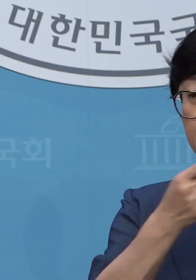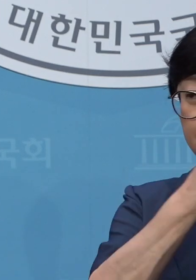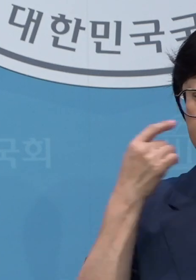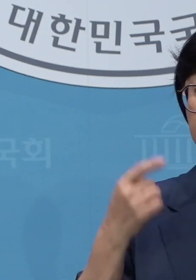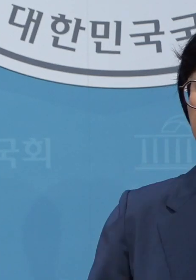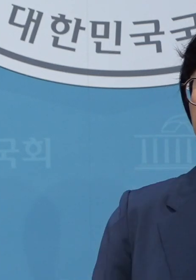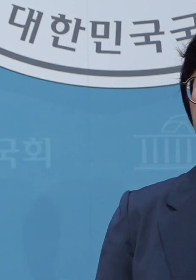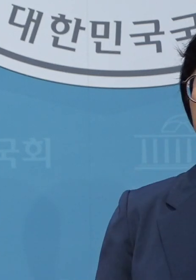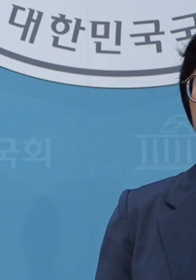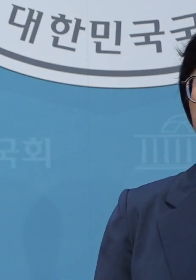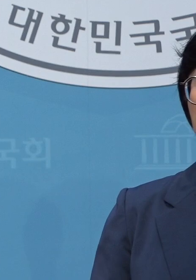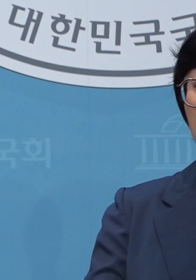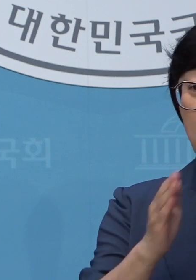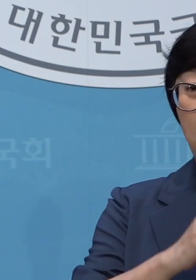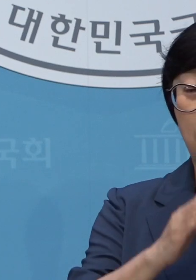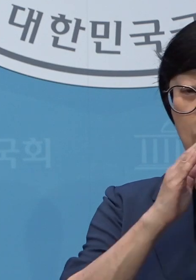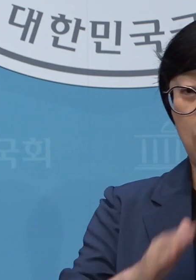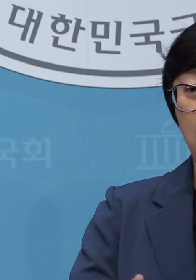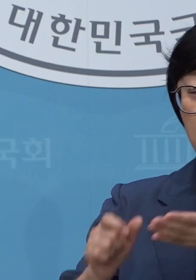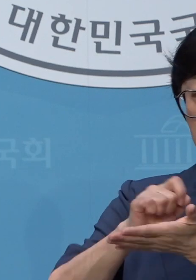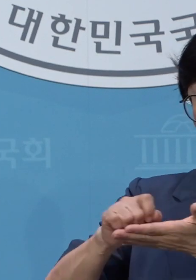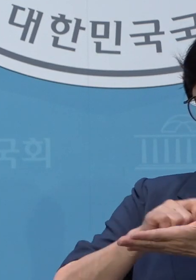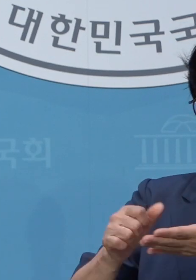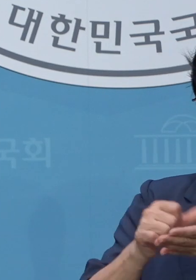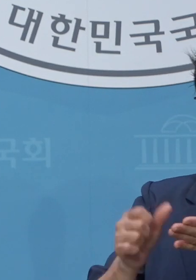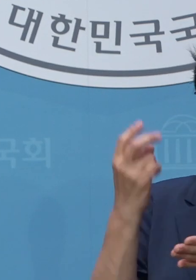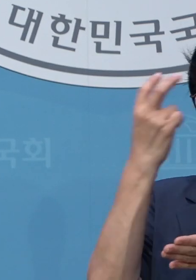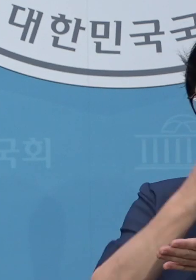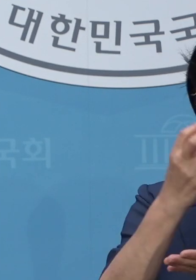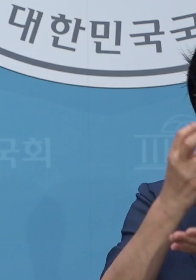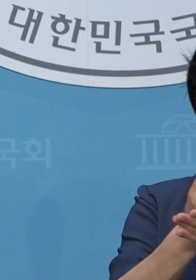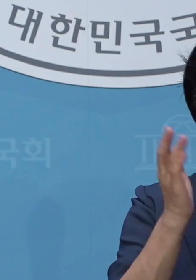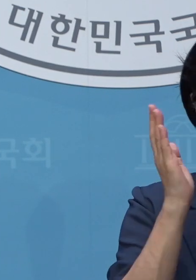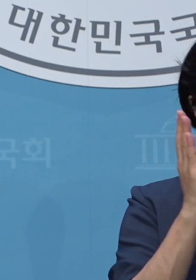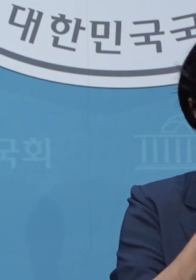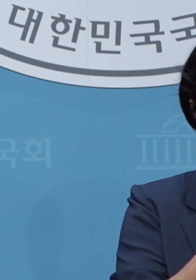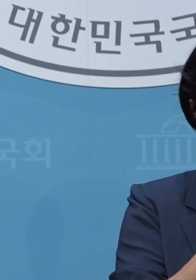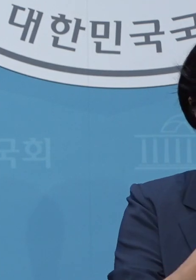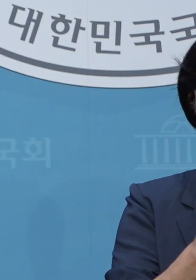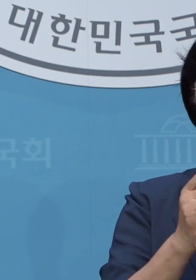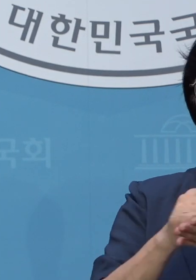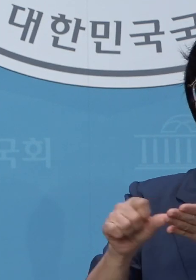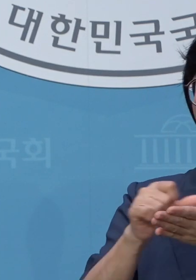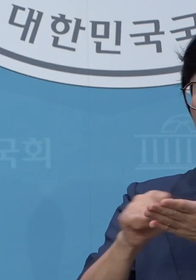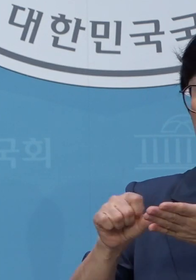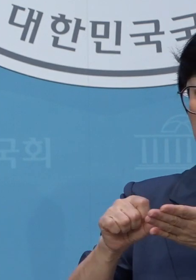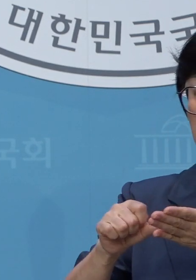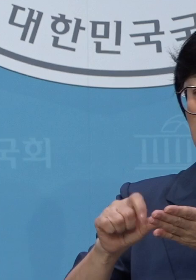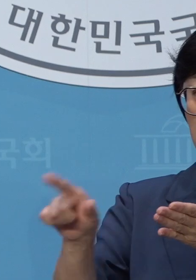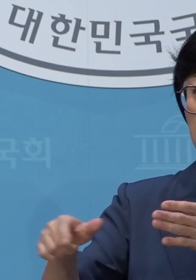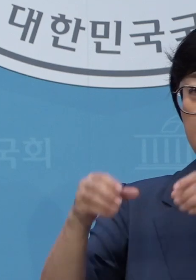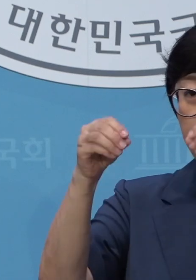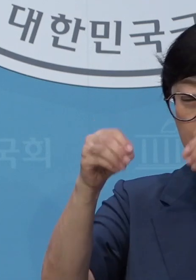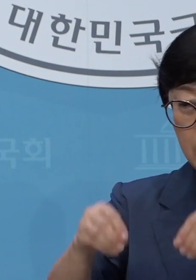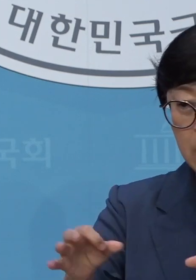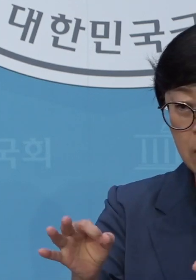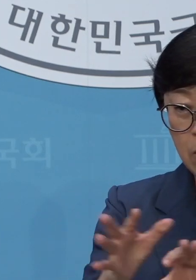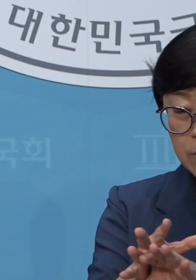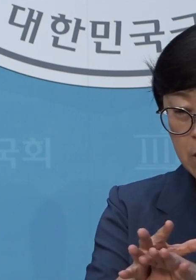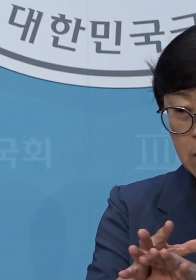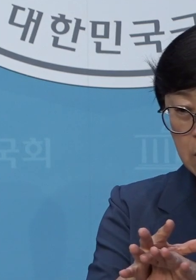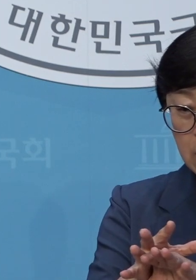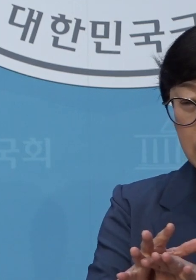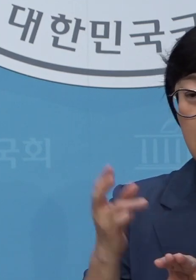증거입니다. 공공기록물 관리에 관한 법률에 따르면 기록물을 폐기하는 경우에는 기록물